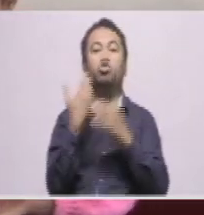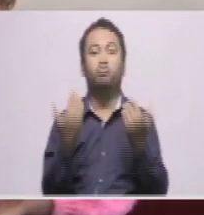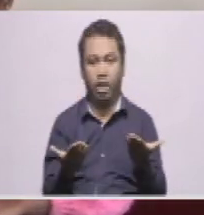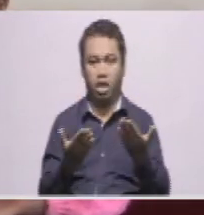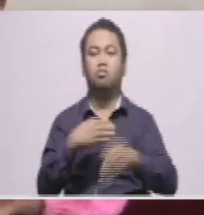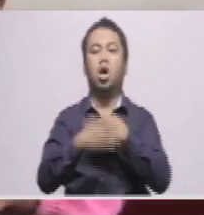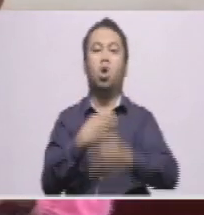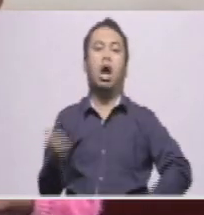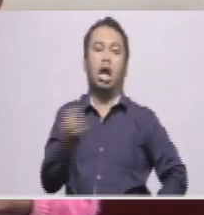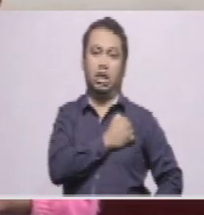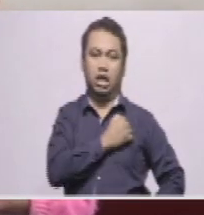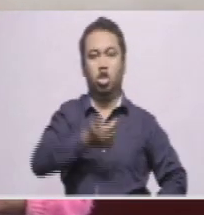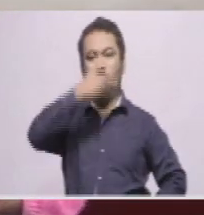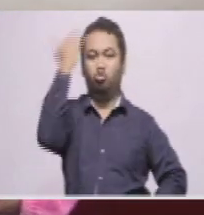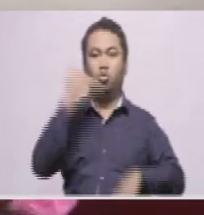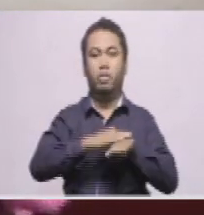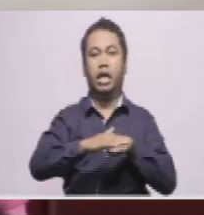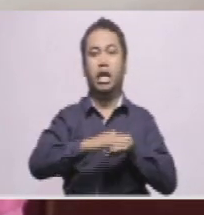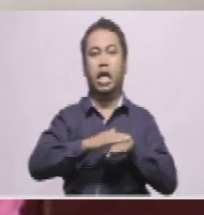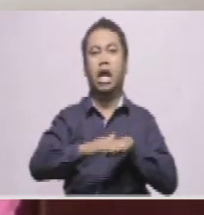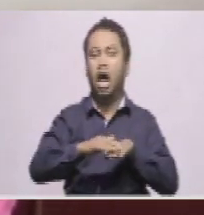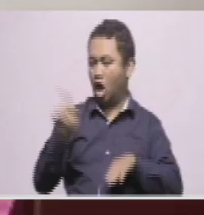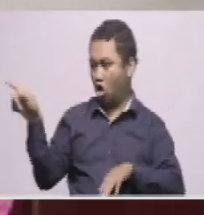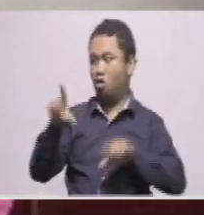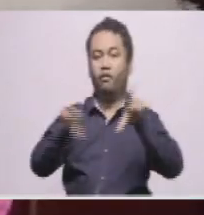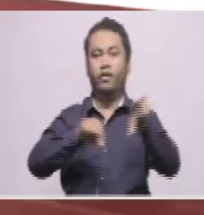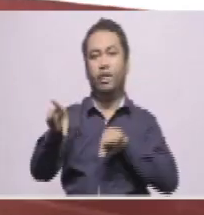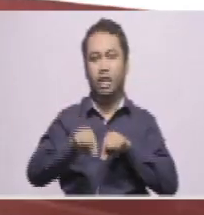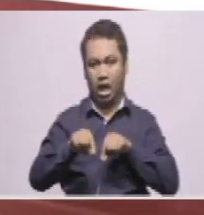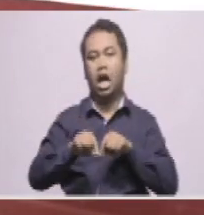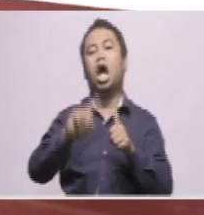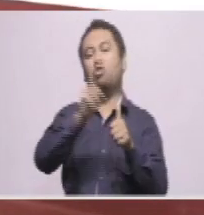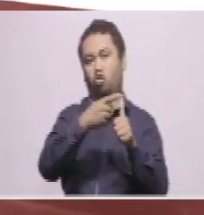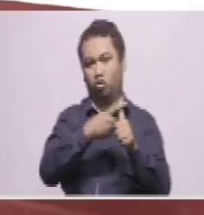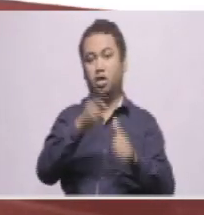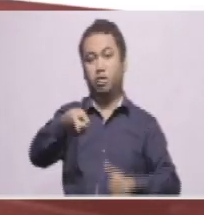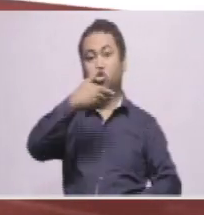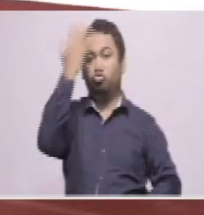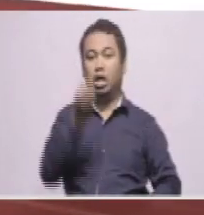filoham-pirenena andry razoelina teto amin'ny birao mpifidianana laharana voalohany ahitana mpifidy